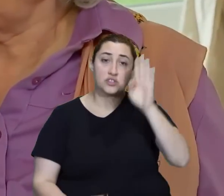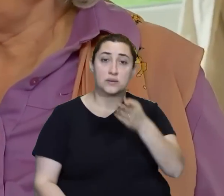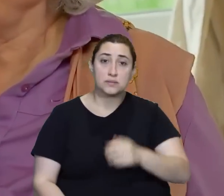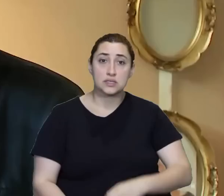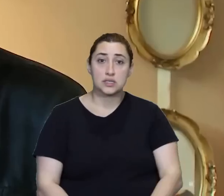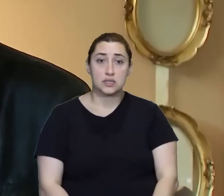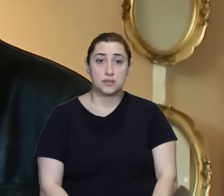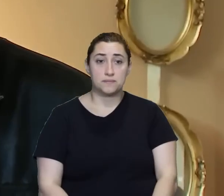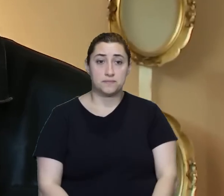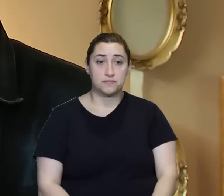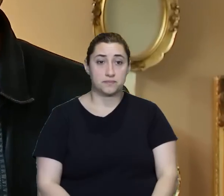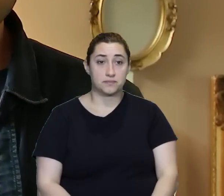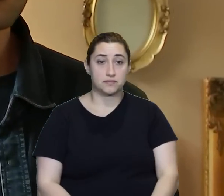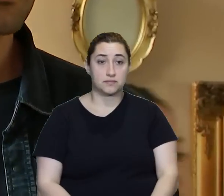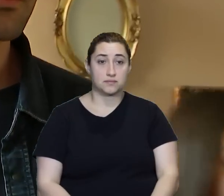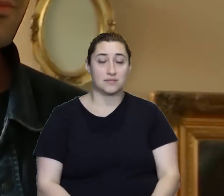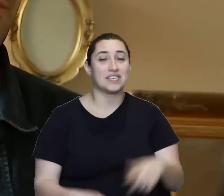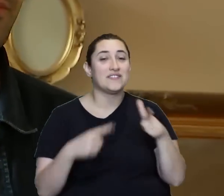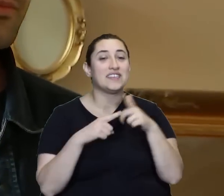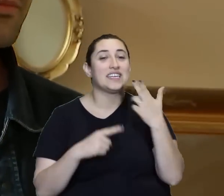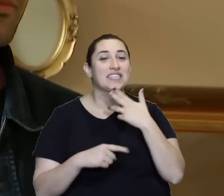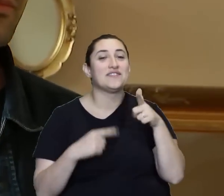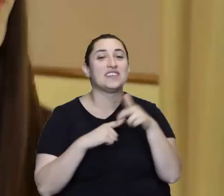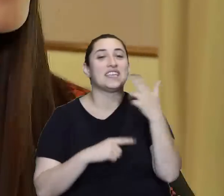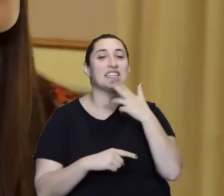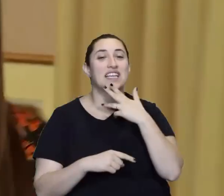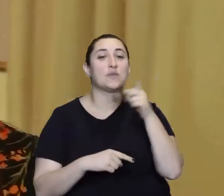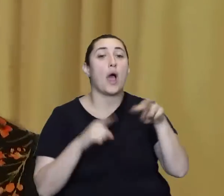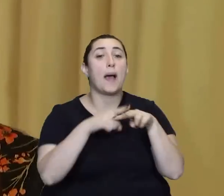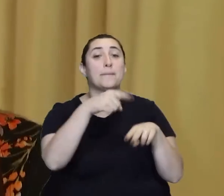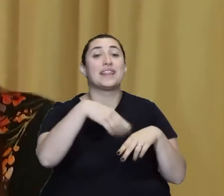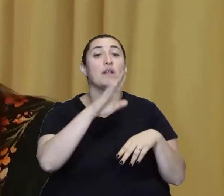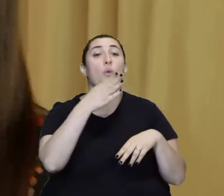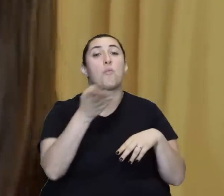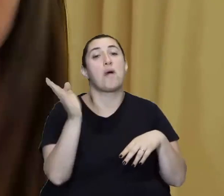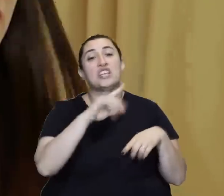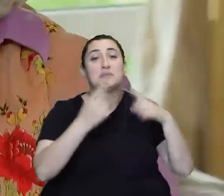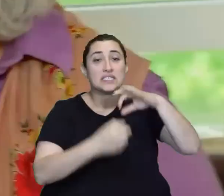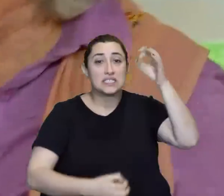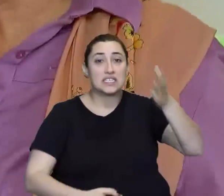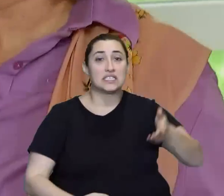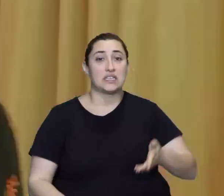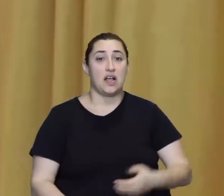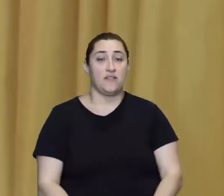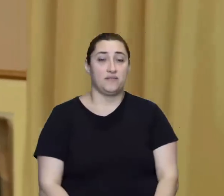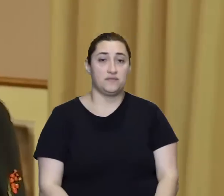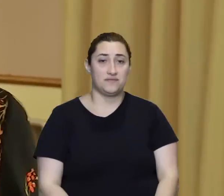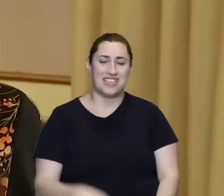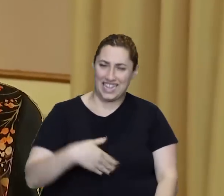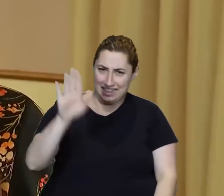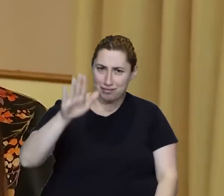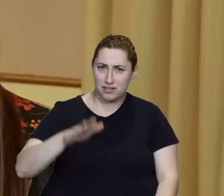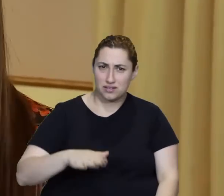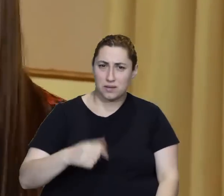öpmeyecek mi oğlum? Fikriye teyze. Fikriye teyzeciğim o Ahmet değil. O başka biri. Eline vurdu Zehra'nın. Hadi